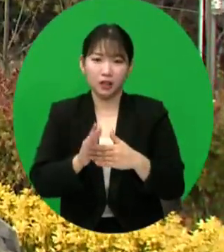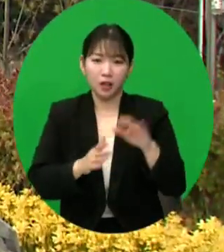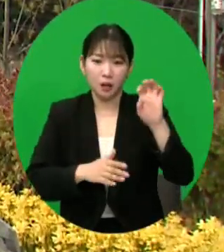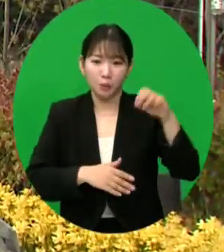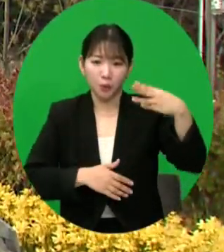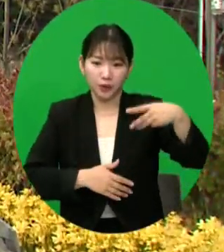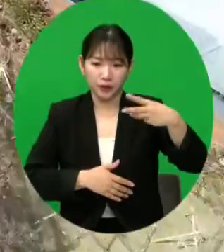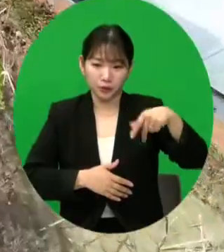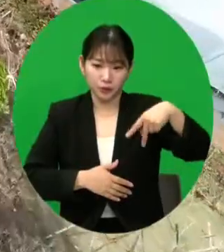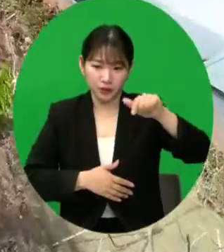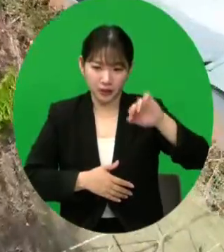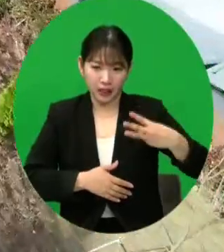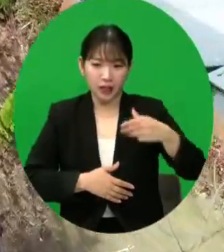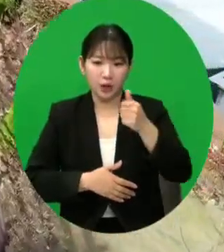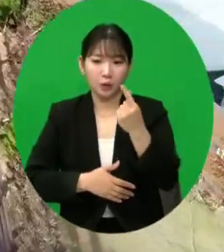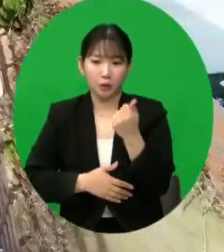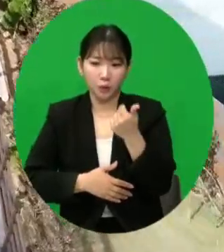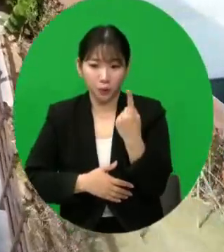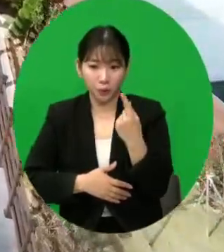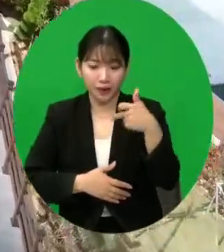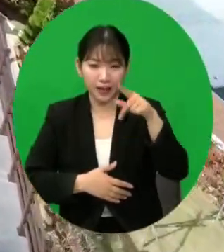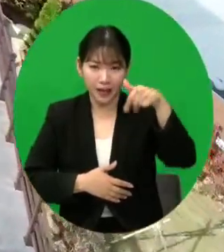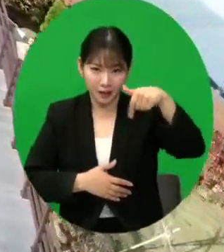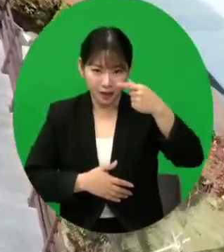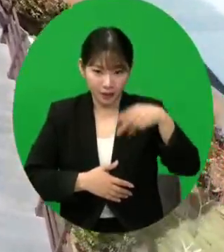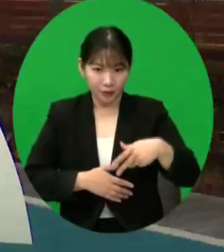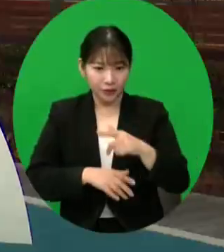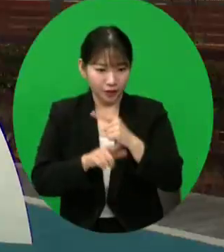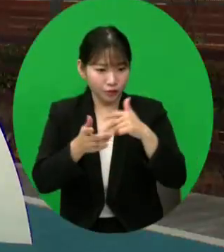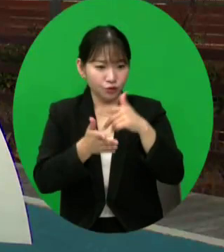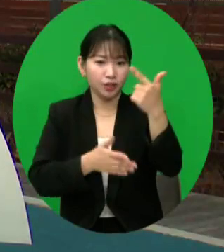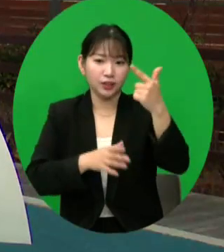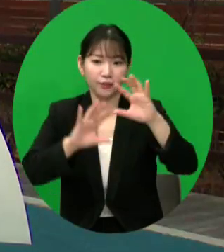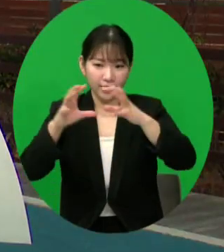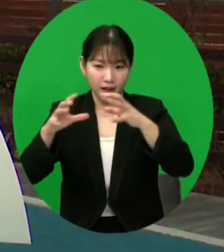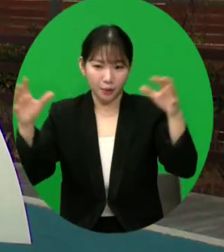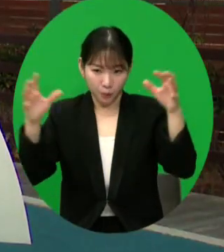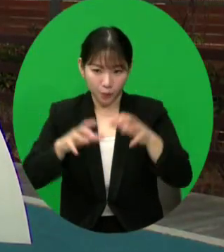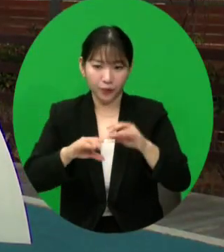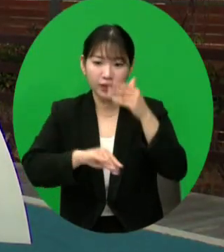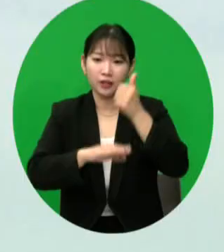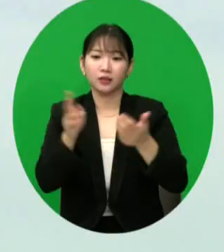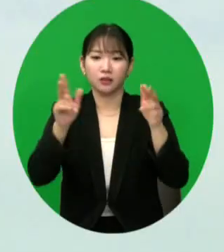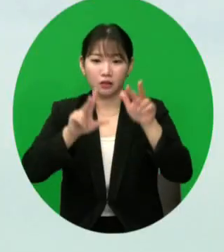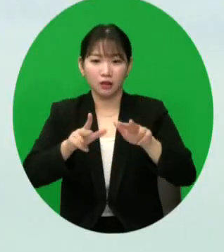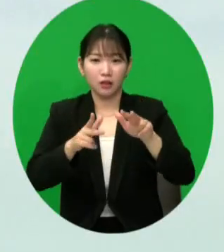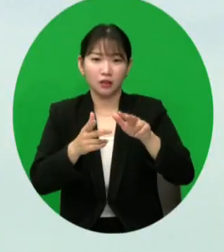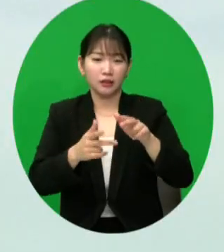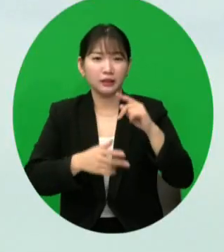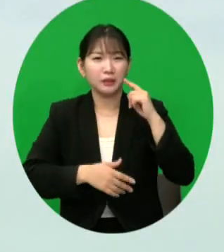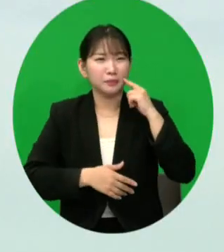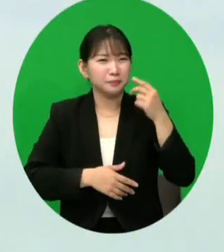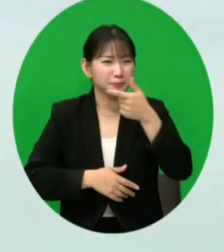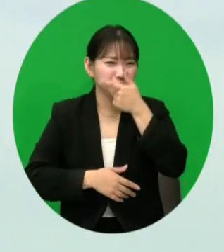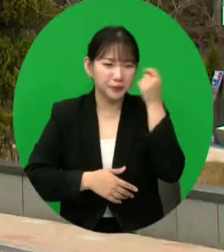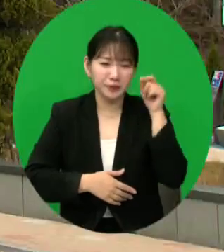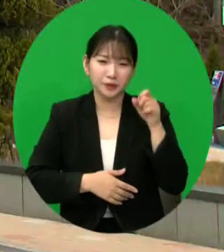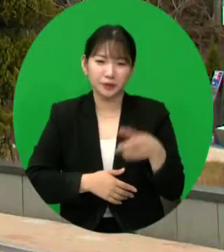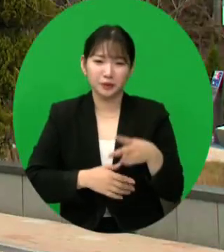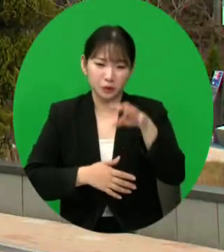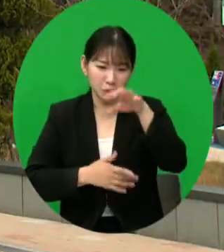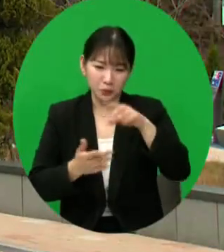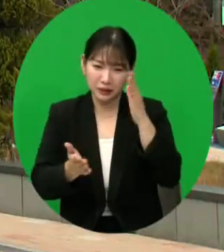호카꽃 등 6대륙의 땅끝을 한 곳에 모은 땅끝 공원은 조경 부실과 장소 선정 부적절 등으로